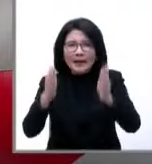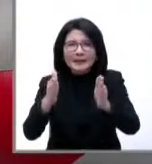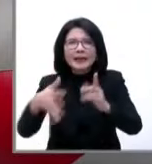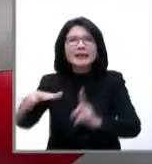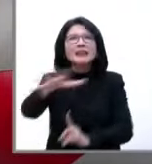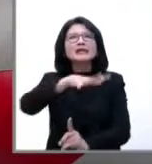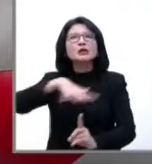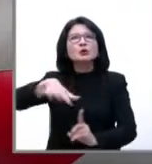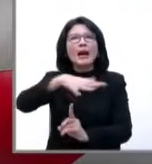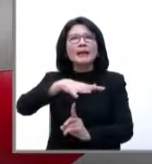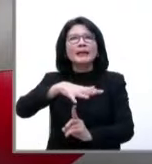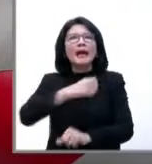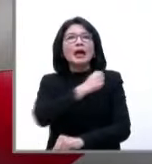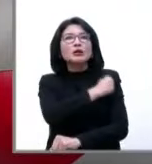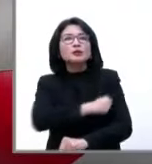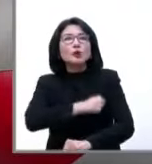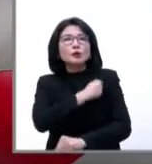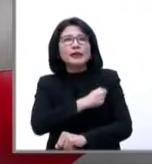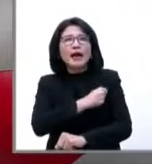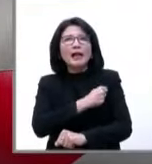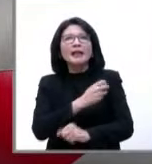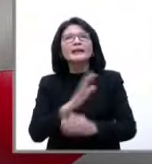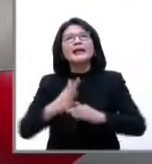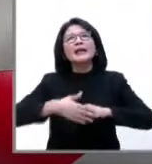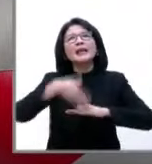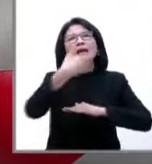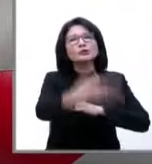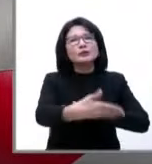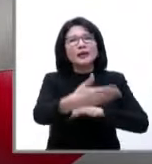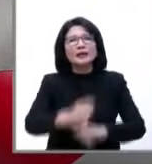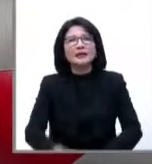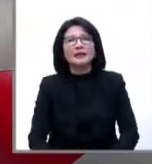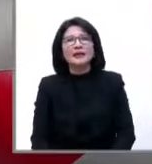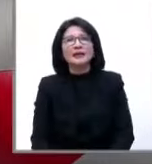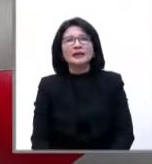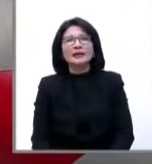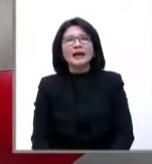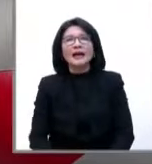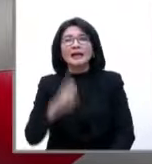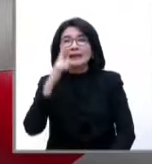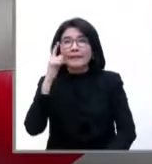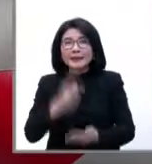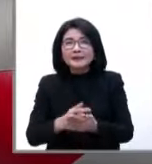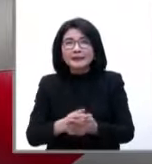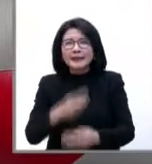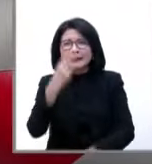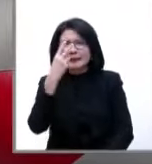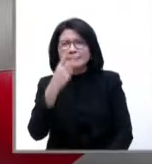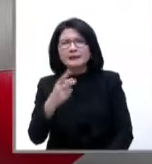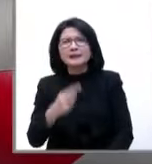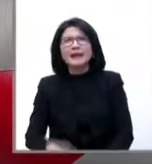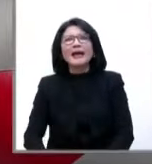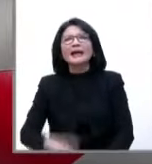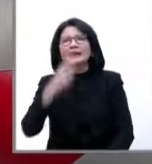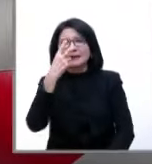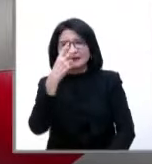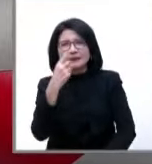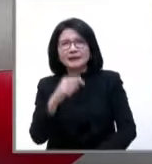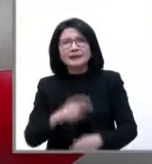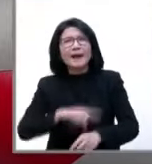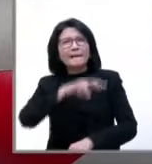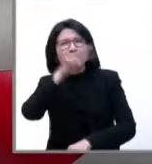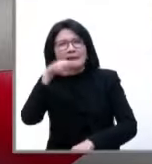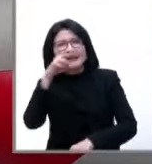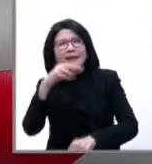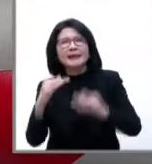lingkungan sosial dan keberlanjutannya kita pastikan mencari titik tengah sekali lagi titik Tengah